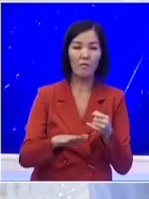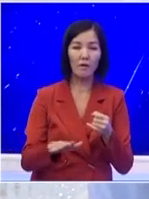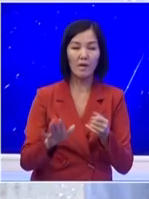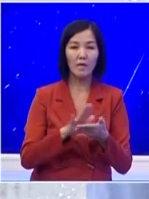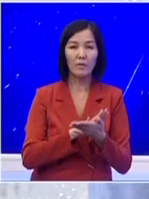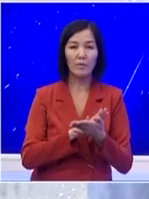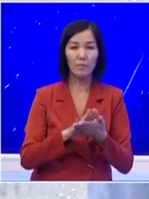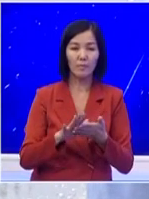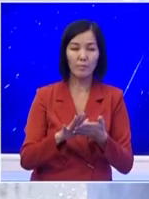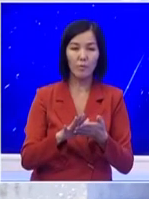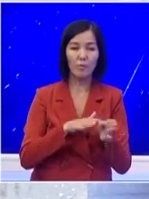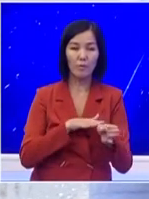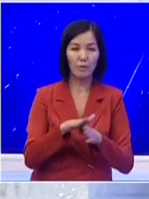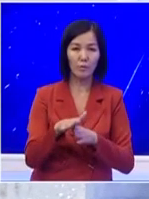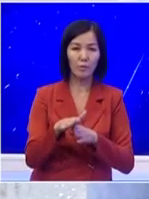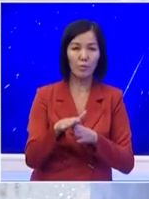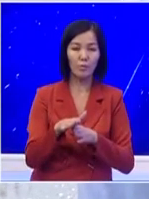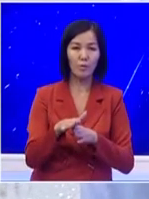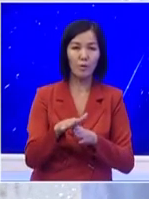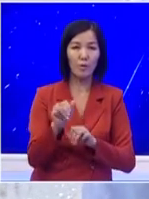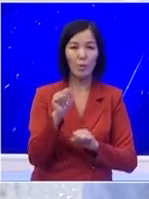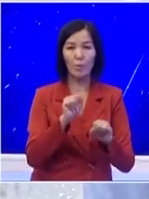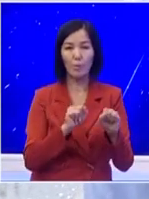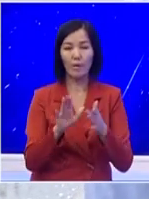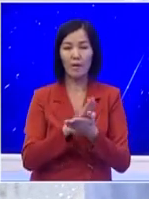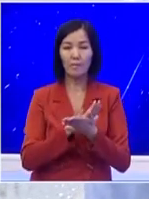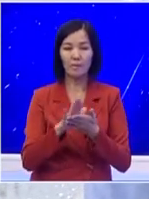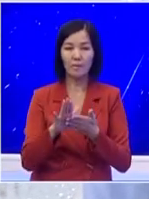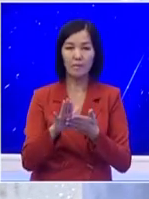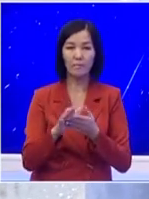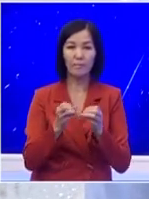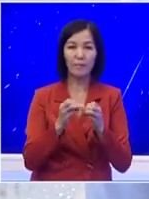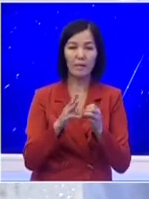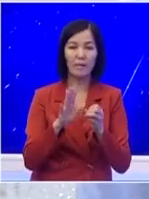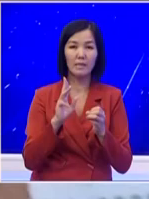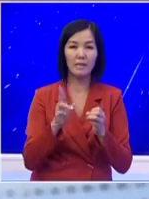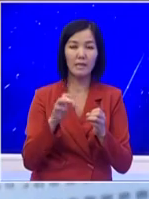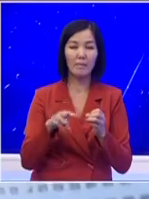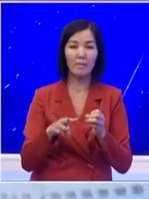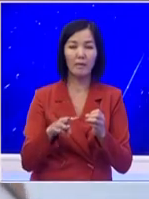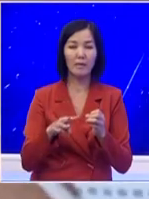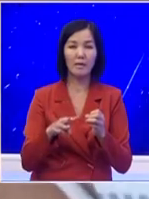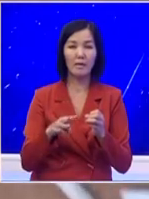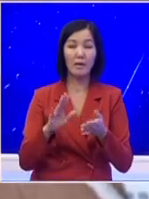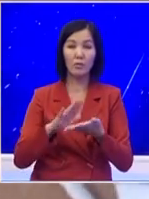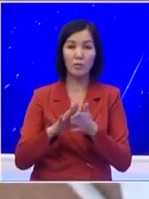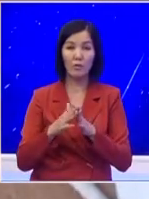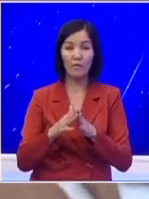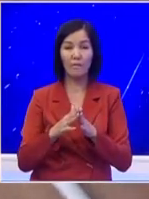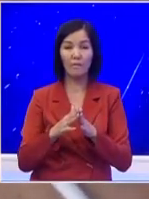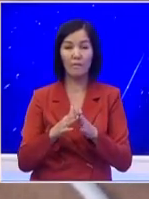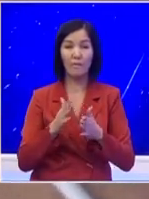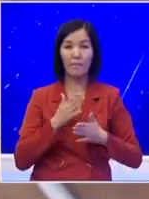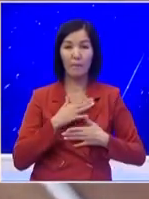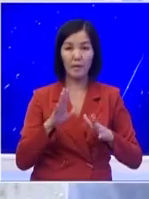санатиска полностью. У нас 15 километров. С отдельной зоной отдыха мы тоже заключили договор. Мы отдаем